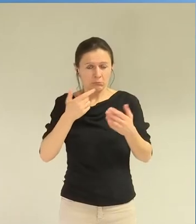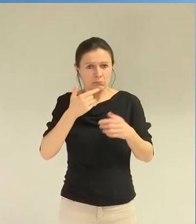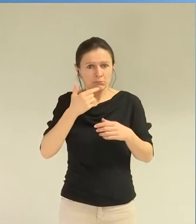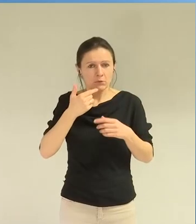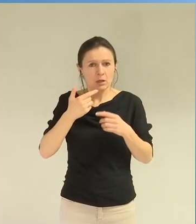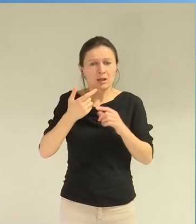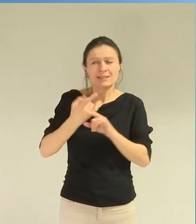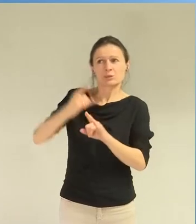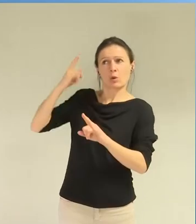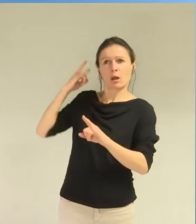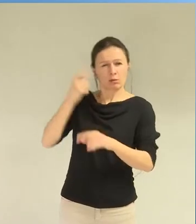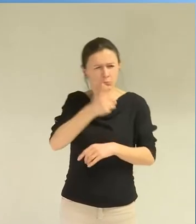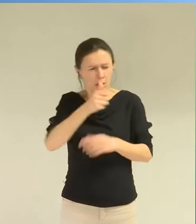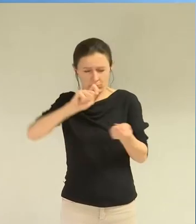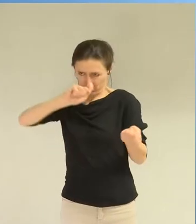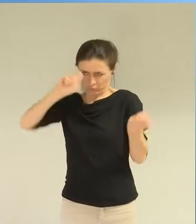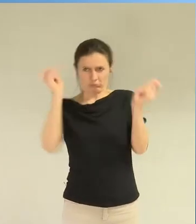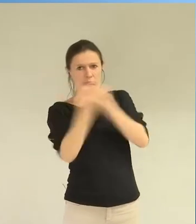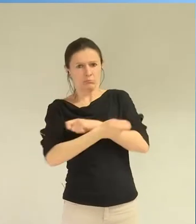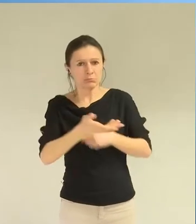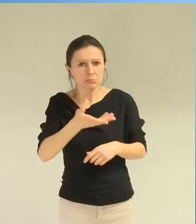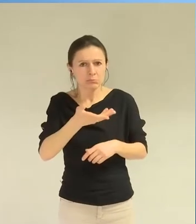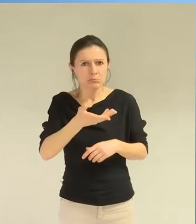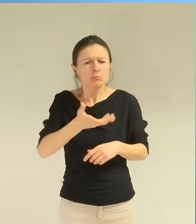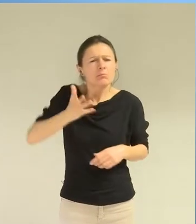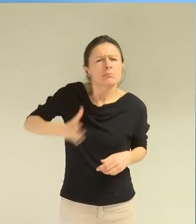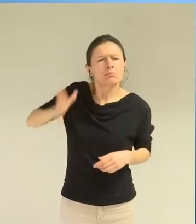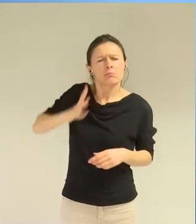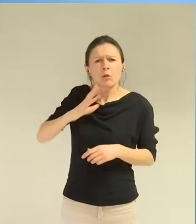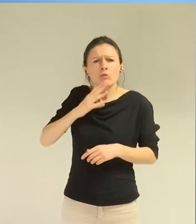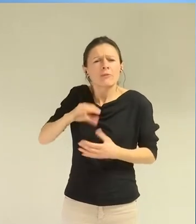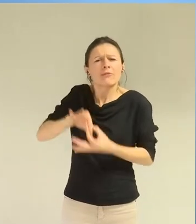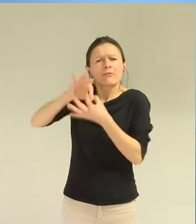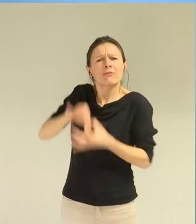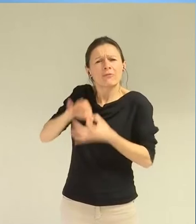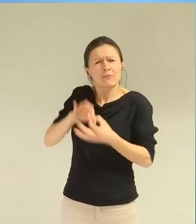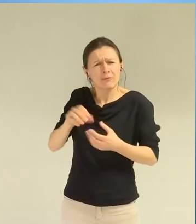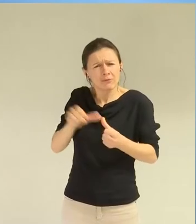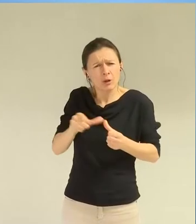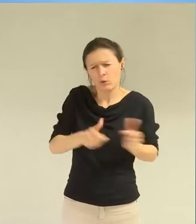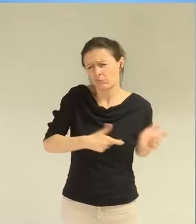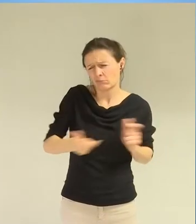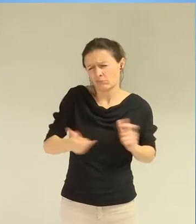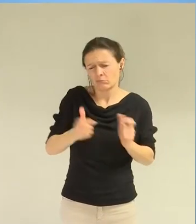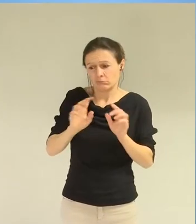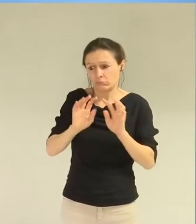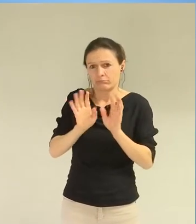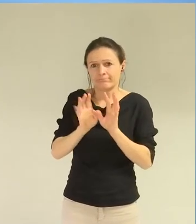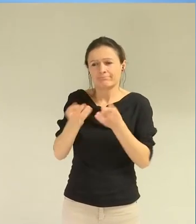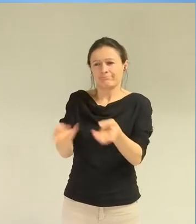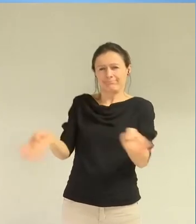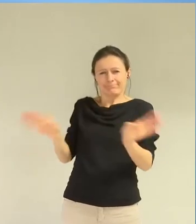l'extermination le plus souvent dans des chambres à gaz de millions de personnes l'immense majorité d'entre eux étant des